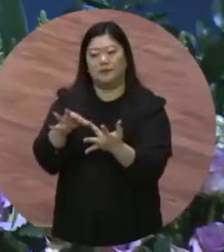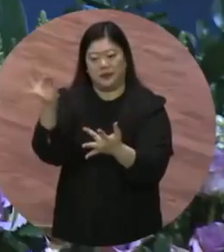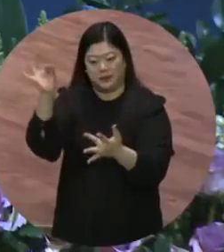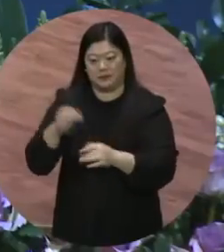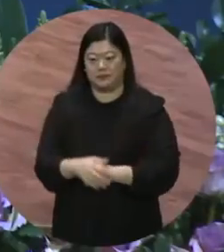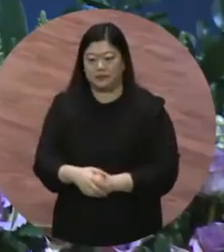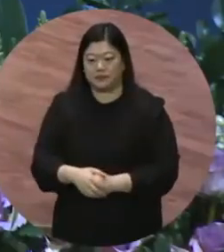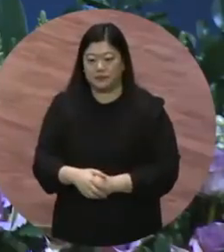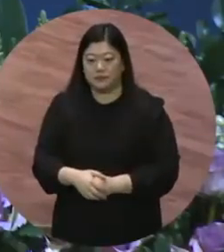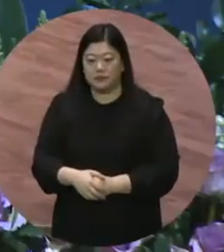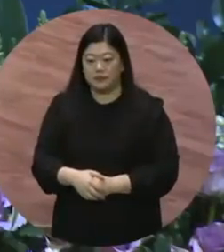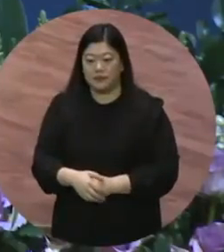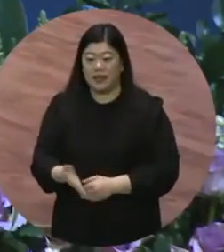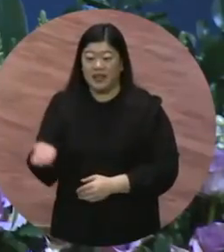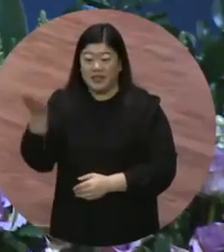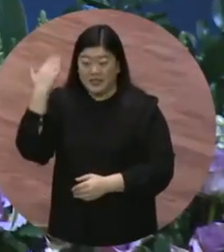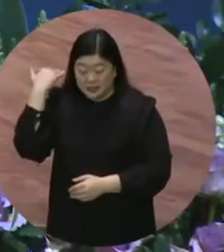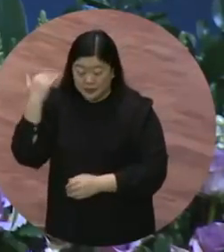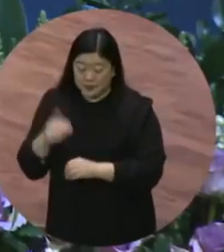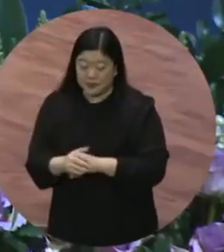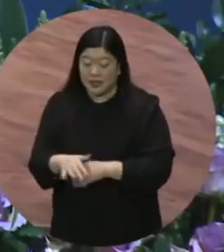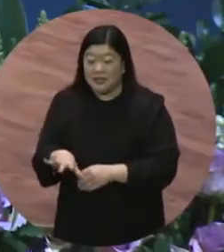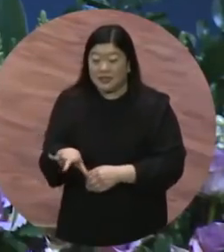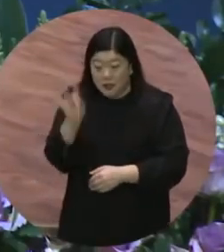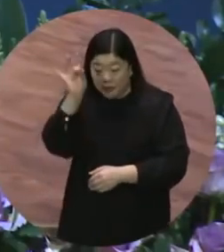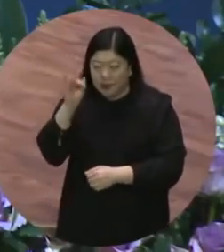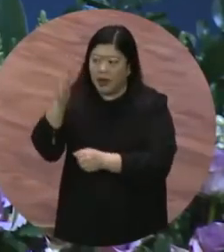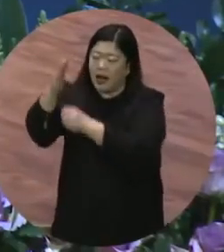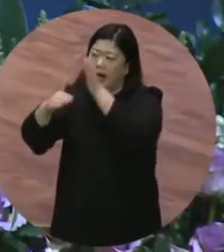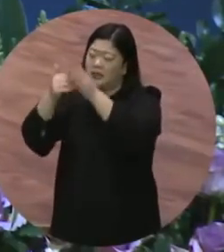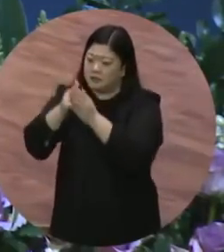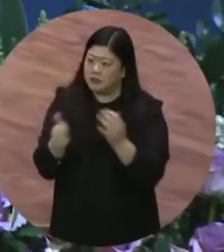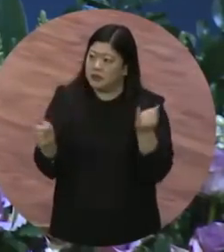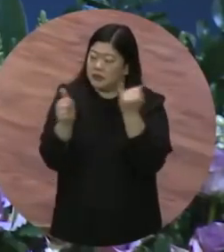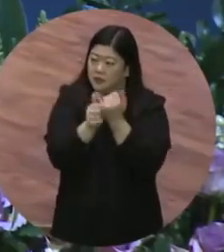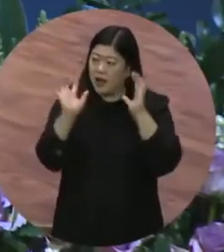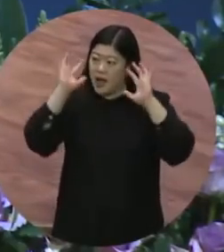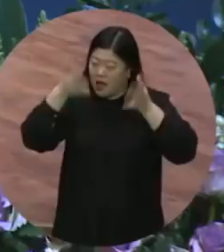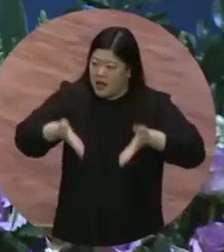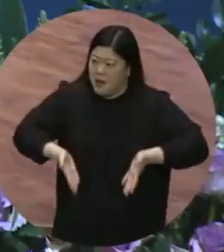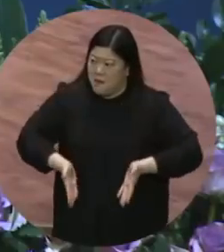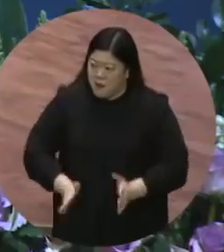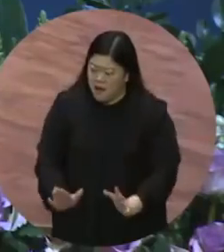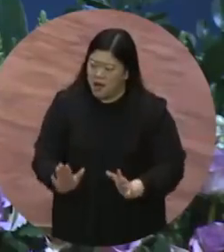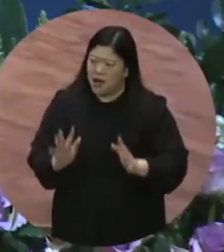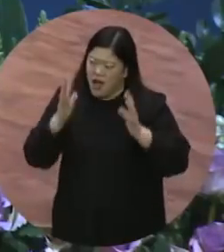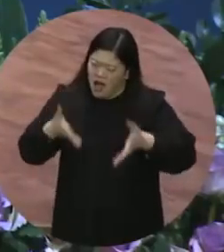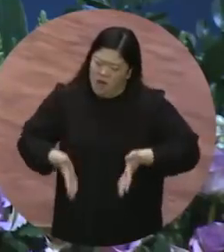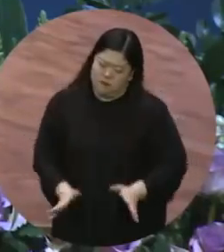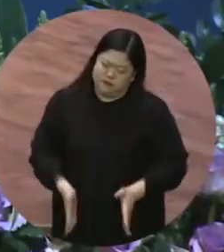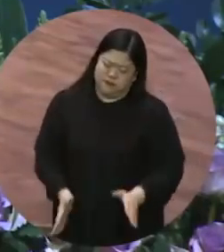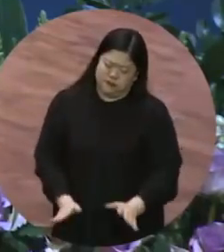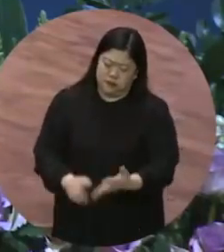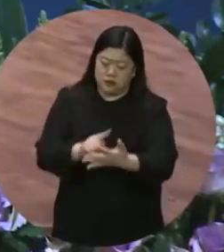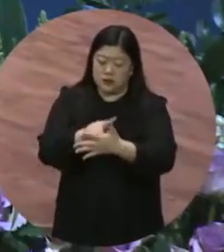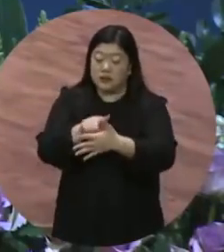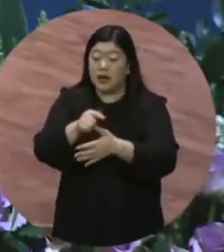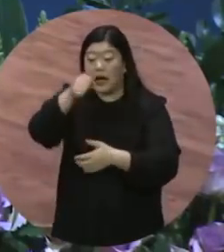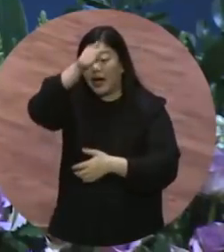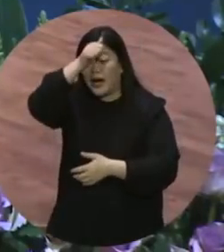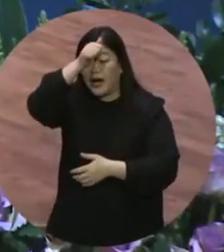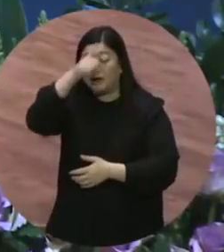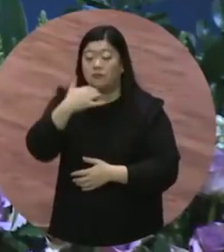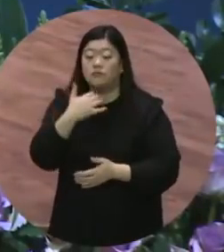당시는 생육하고 번성할 수 있는 축복을 주셨기 때문에 930세까지 살았어요. 그럼 얼마나 많은 아들을 낳겠습니까?